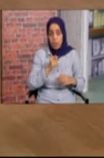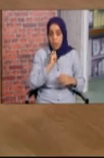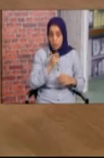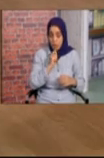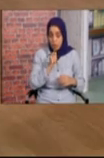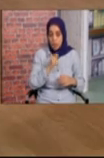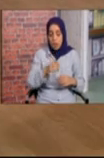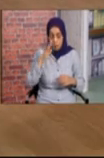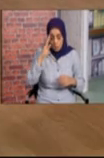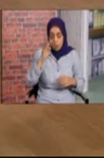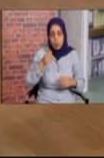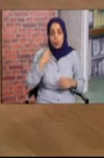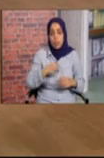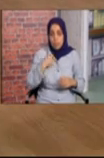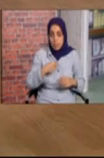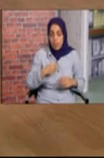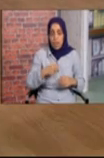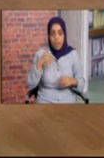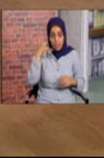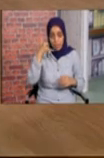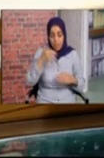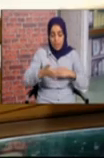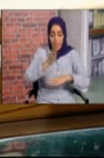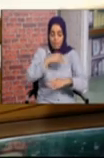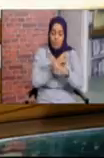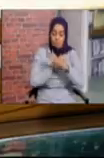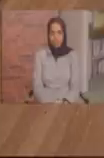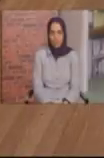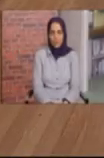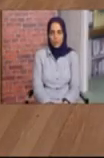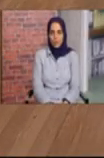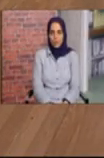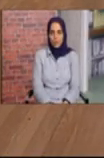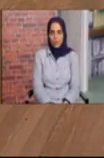وزير المالية، أنا بشكرك شكرا جزيلا على هذا الاتصال. فاصل ونرجع معاكم مرة تانية.